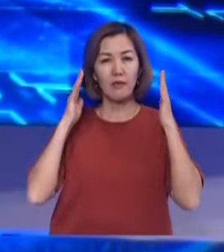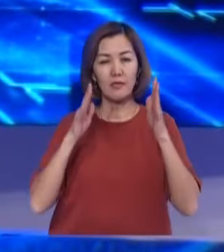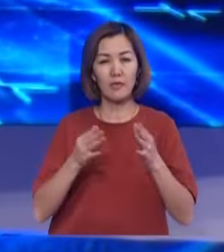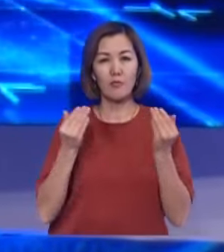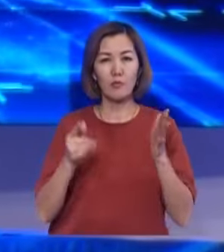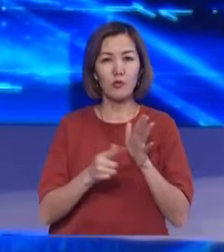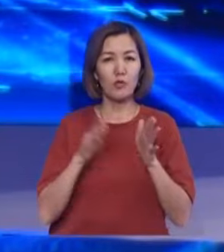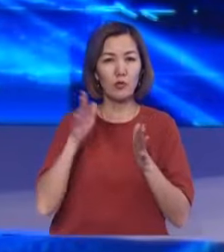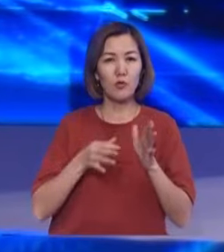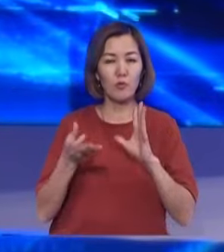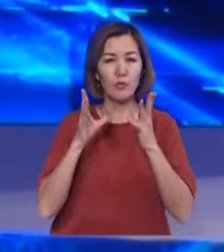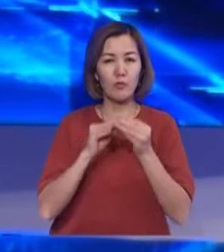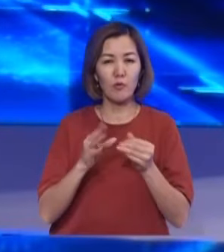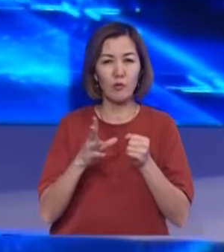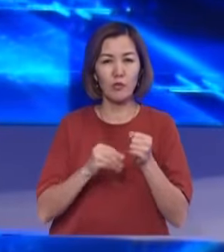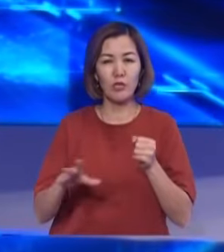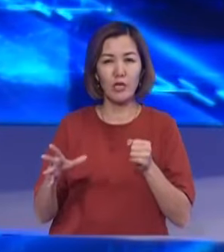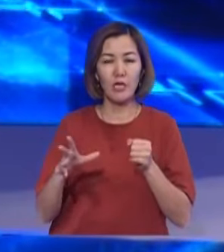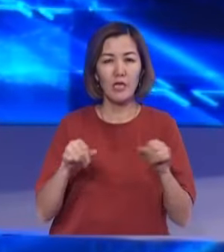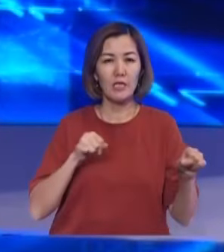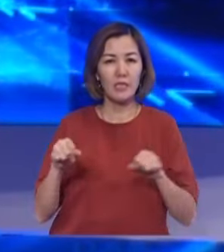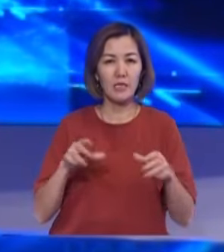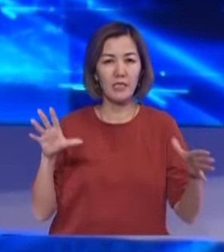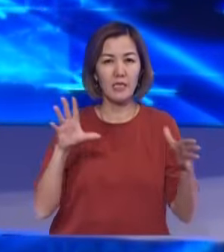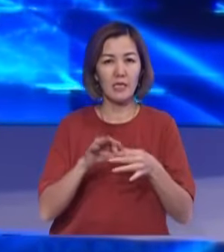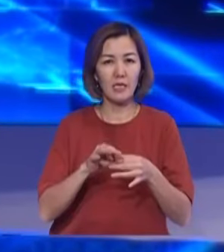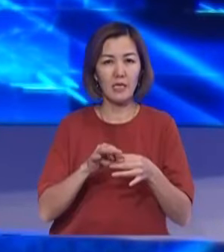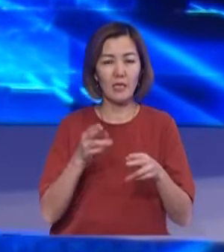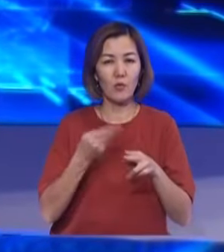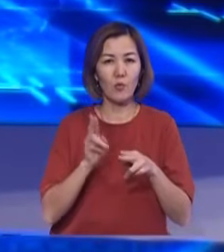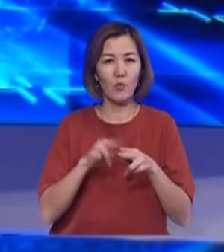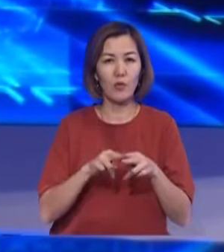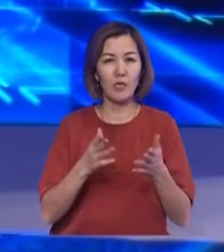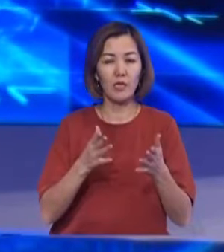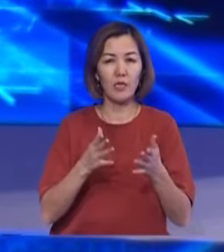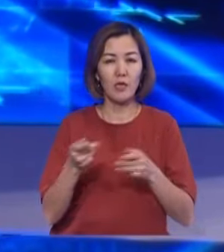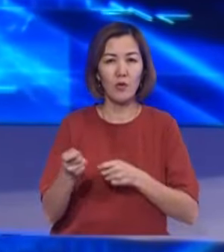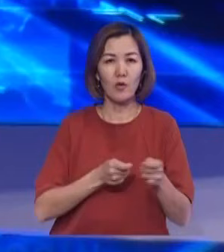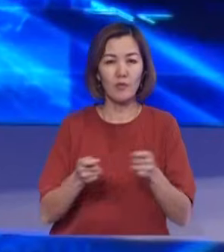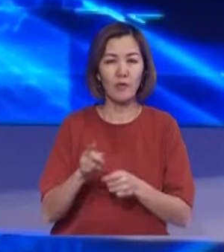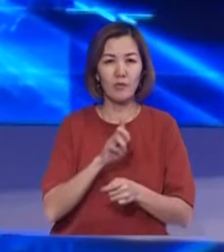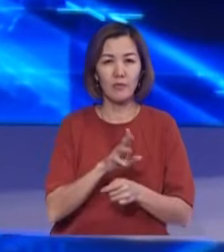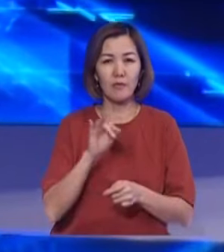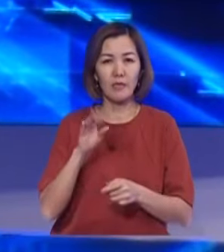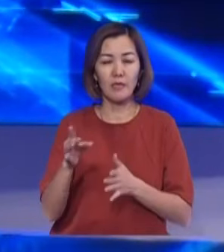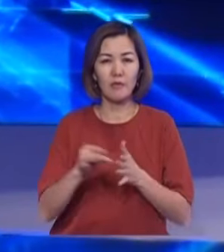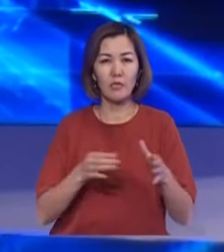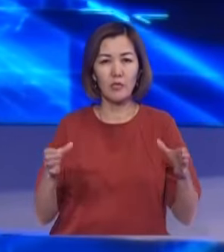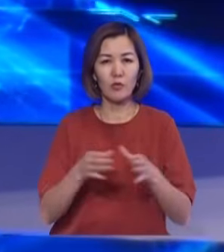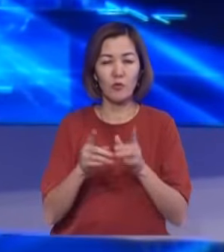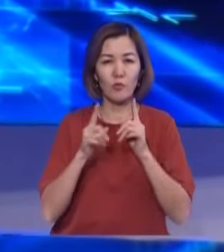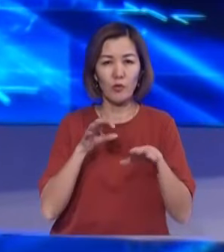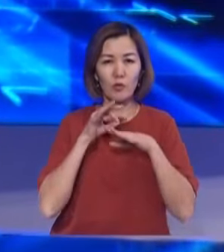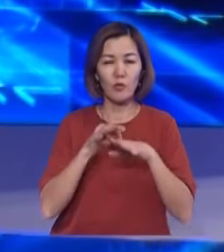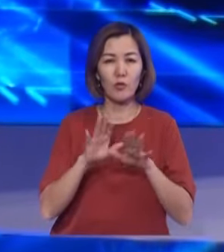назарына бүгін Жетісу облысы аумағында жер сілкінісі тіркелді. Зілзала өте сала өңір басшысы Бейбіт Исабаев жедел штабтың отырысын